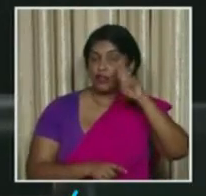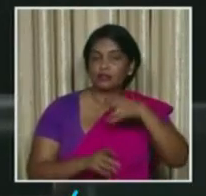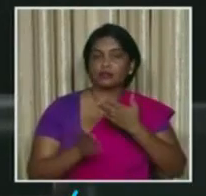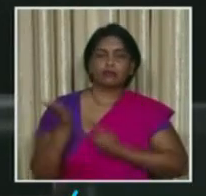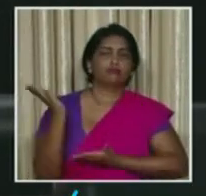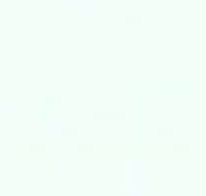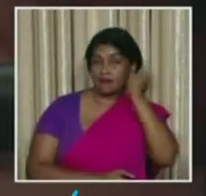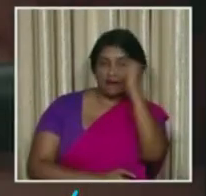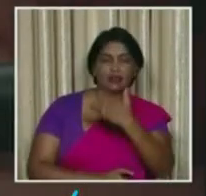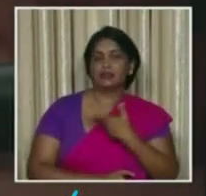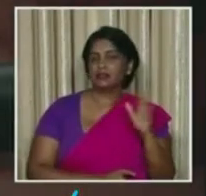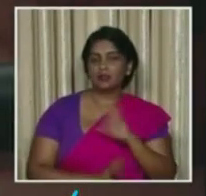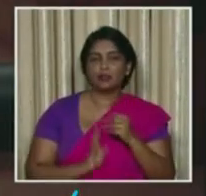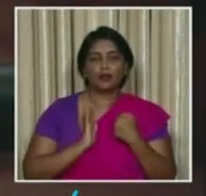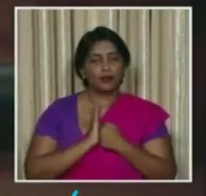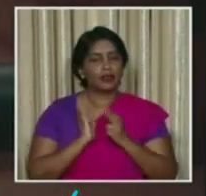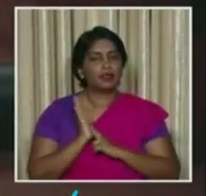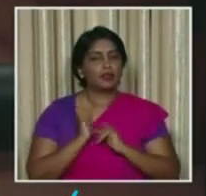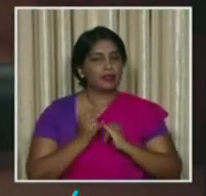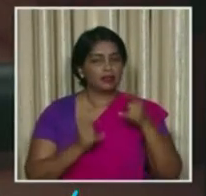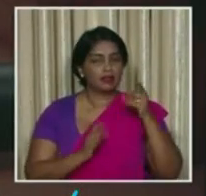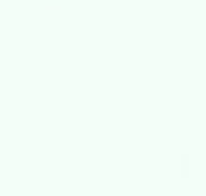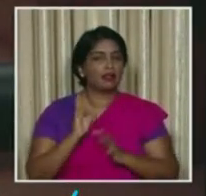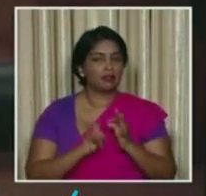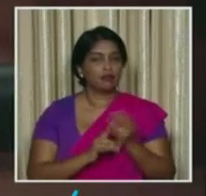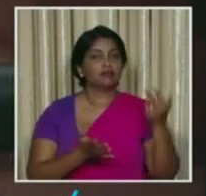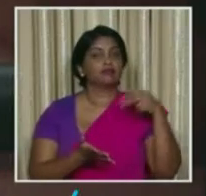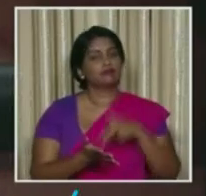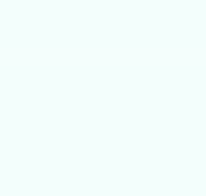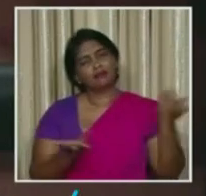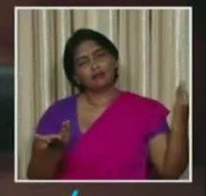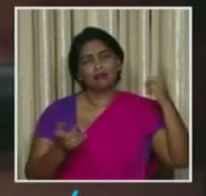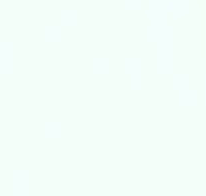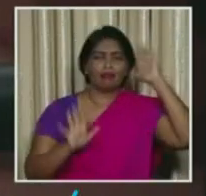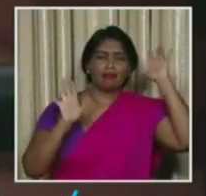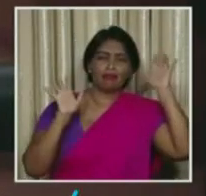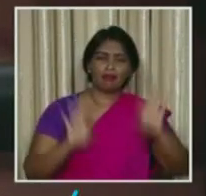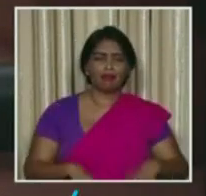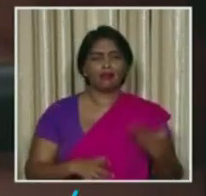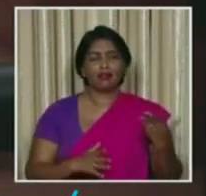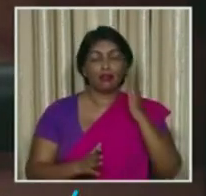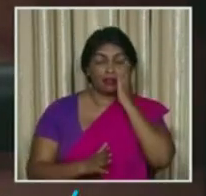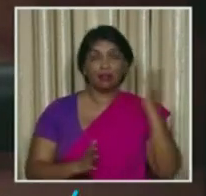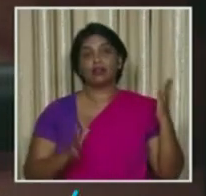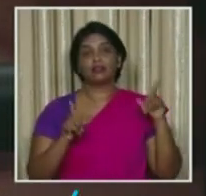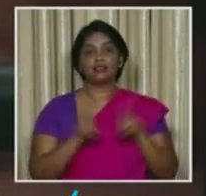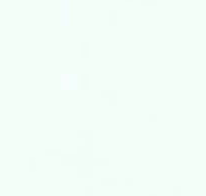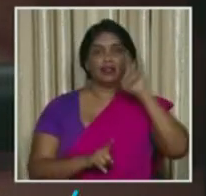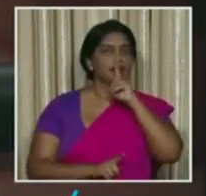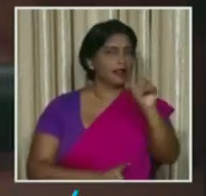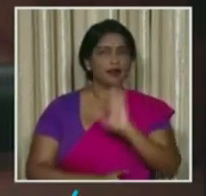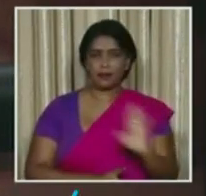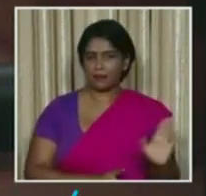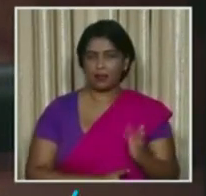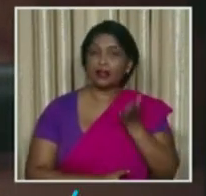යෝජනා කියන එක පමණයි. ගරු නිමල් සිරිපාල සිල්වා ගරු ඇමතුතුමා නැගිට ඔහේ නේද? නිින්දෙන් නැගිට්ට වෙලාවට මතක් වෙනවා කියන්න එපා.